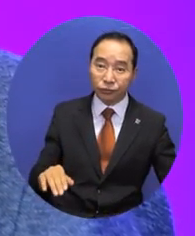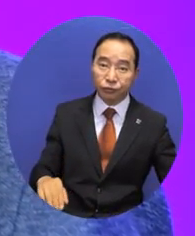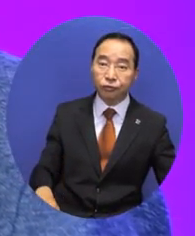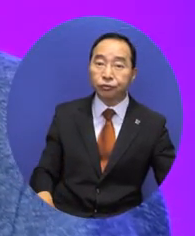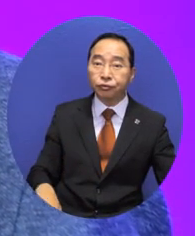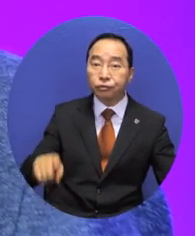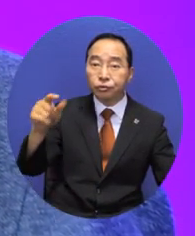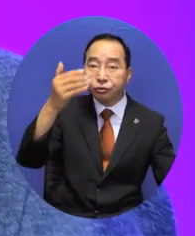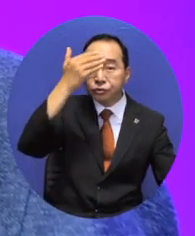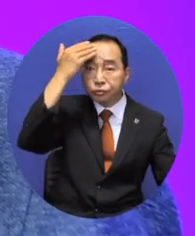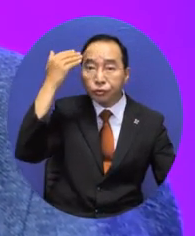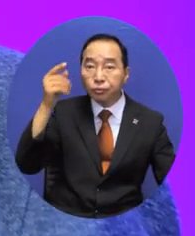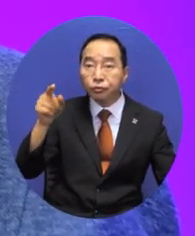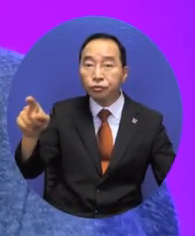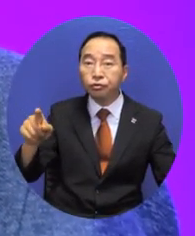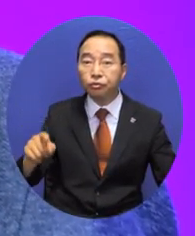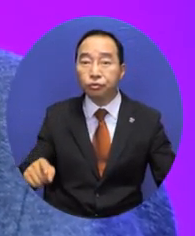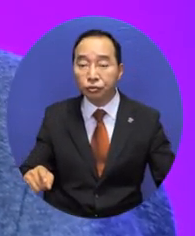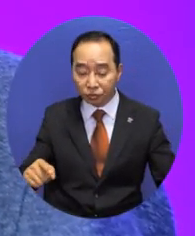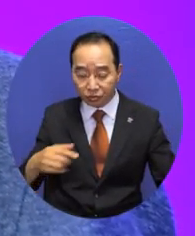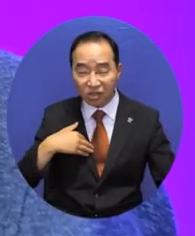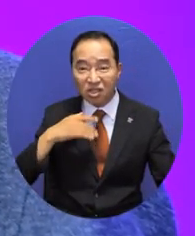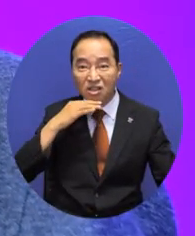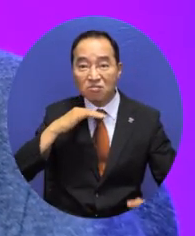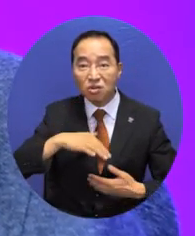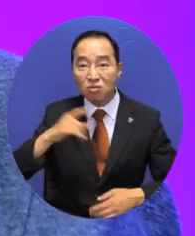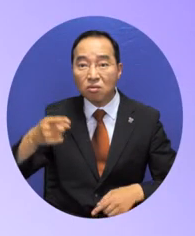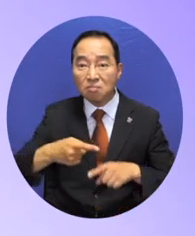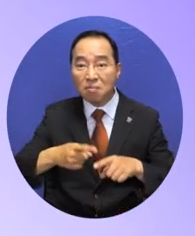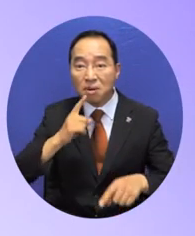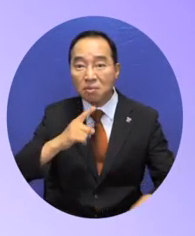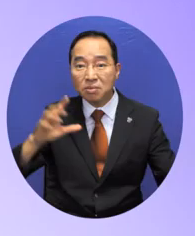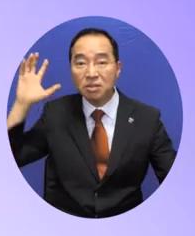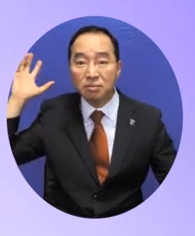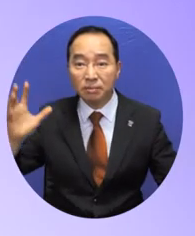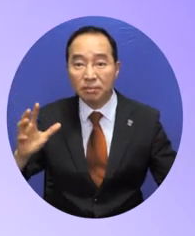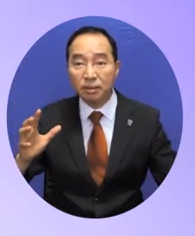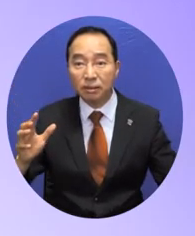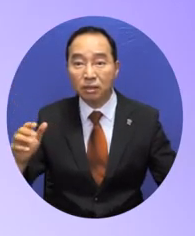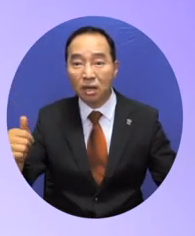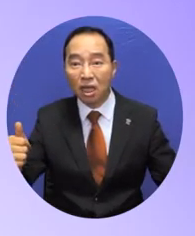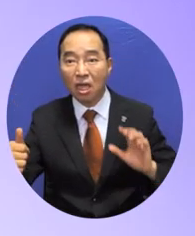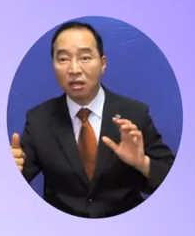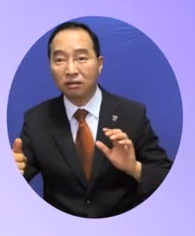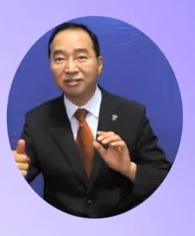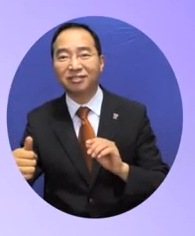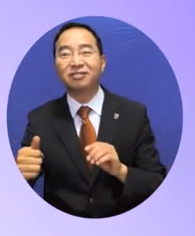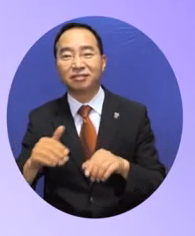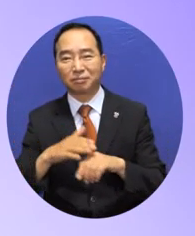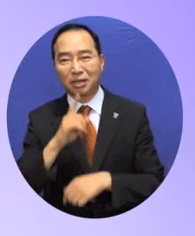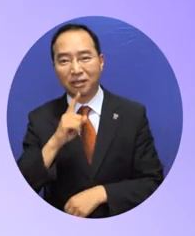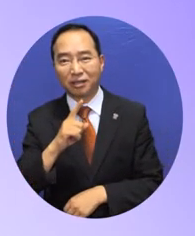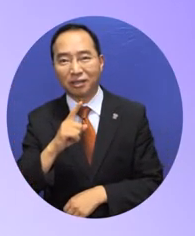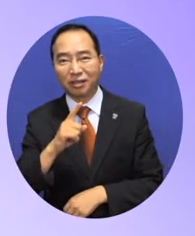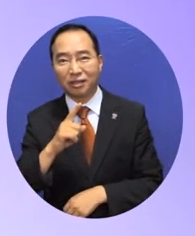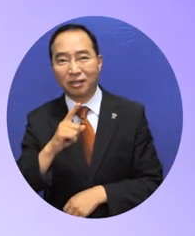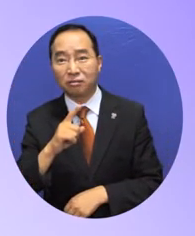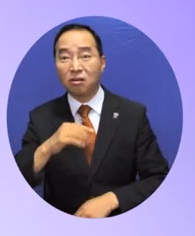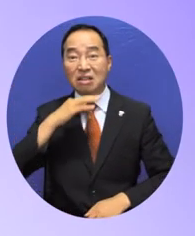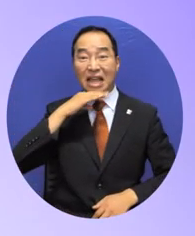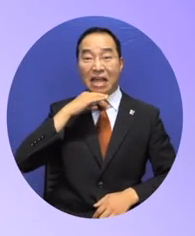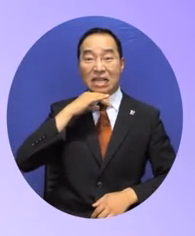애가 왜 누님뻘한테 반말이냐 이렇게 응대할 것입니다. 이것은 나이라는 것이 또